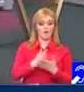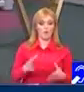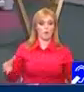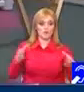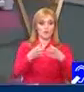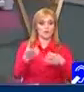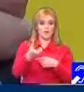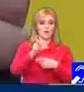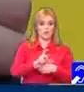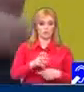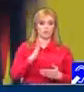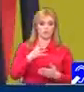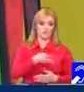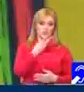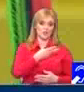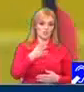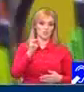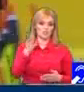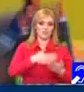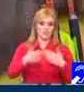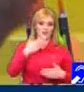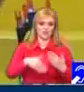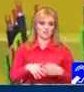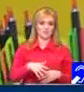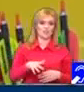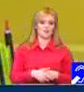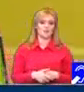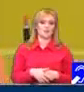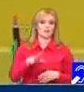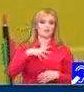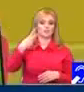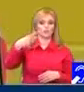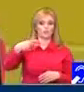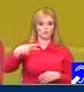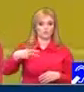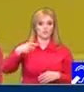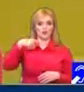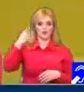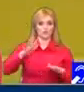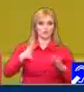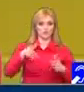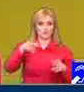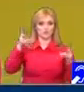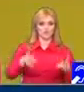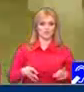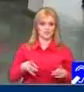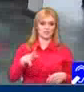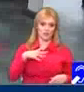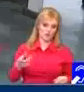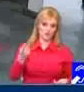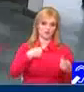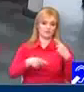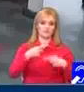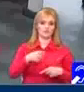participa și ca echipe. La 23 de ani, un accident de bicicletă l-a obligat să-și continue viața într-un scaun rulant. Sportul i-a oferit un nou început, iar acum speră ca